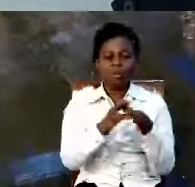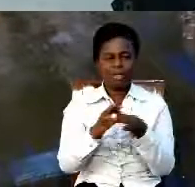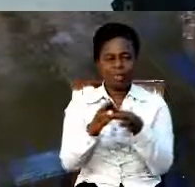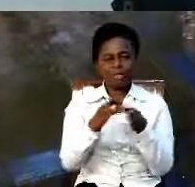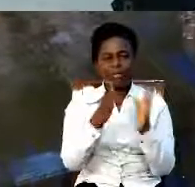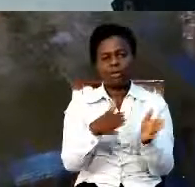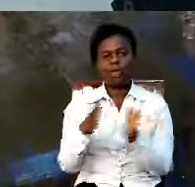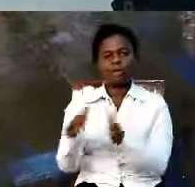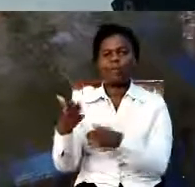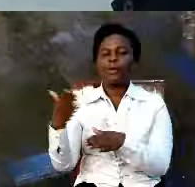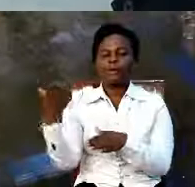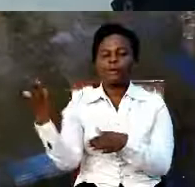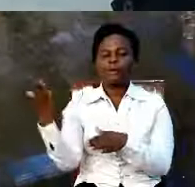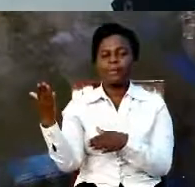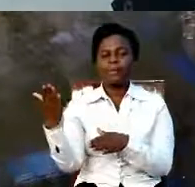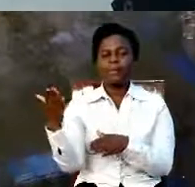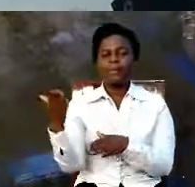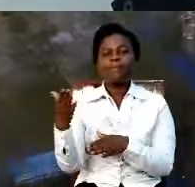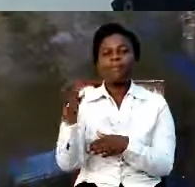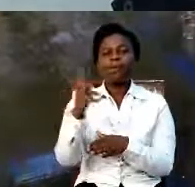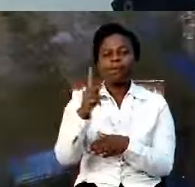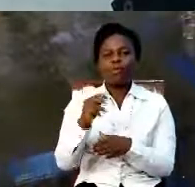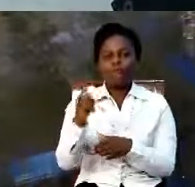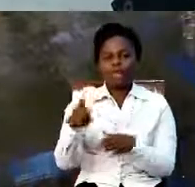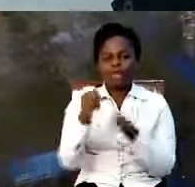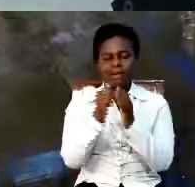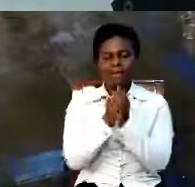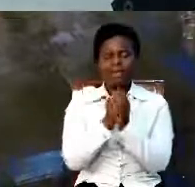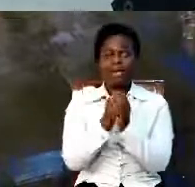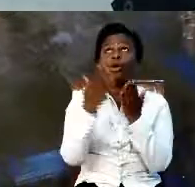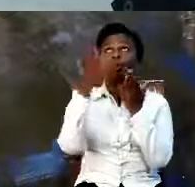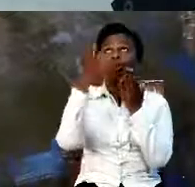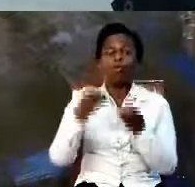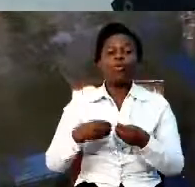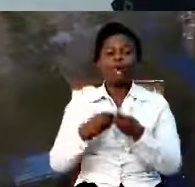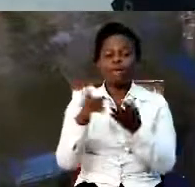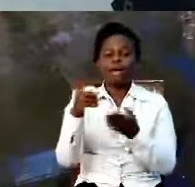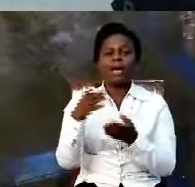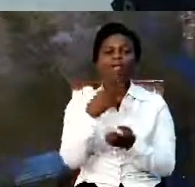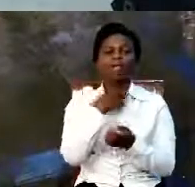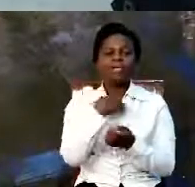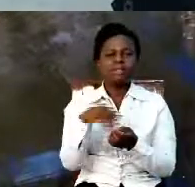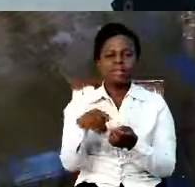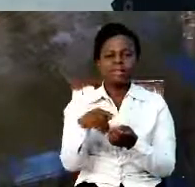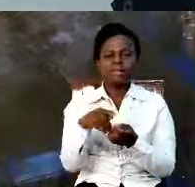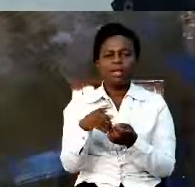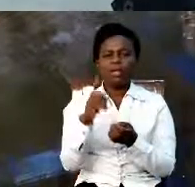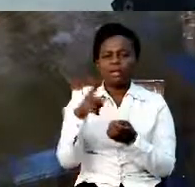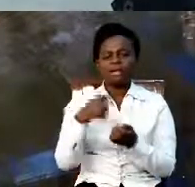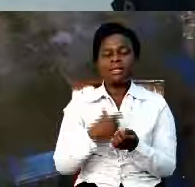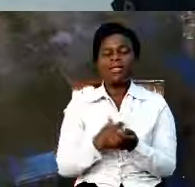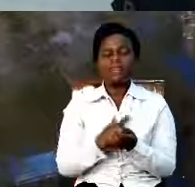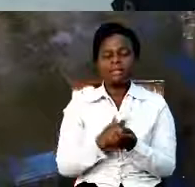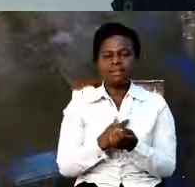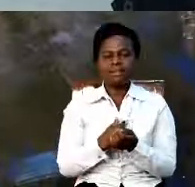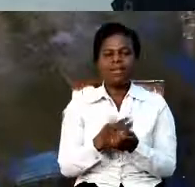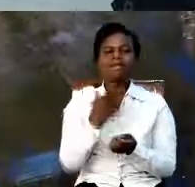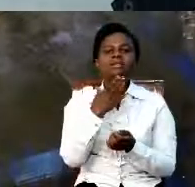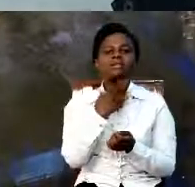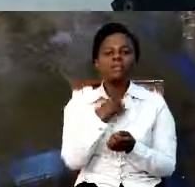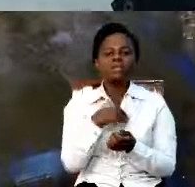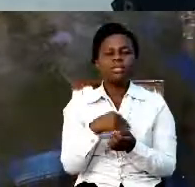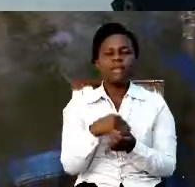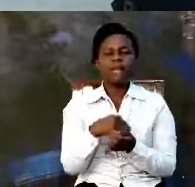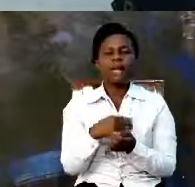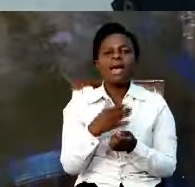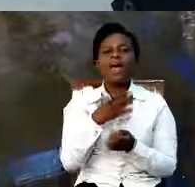wanadamu wengine kwa kuwa na dini. Mungu aliweka hayo mahitaji. Kwa hiyo zile hisia za kutaka